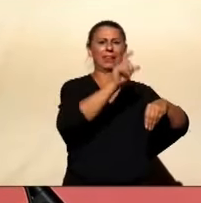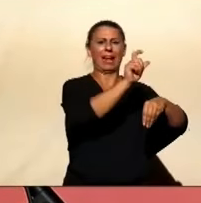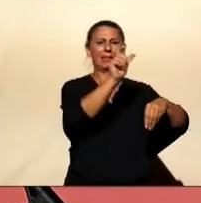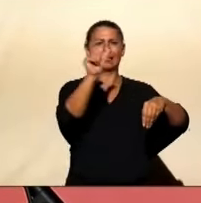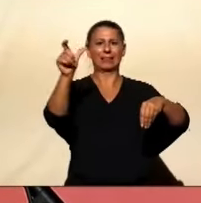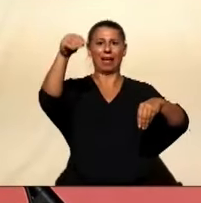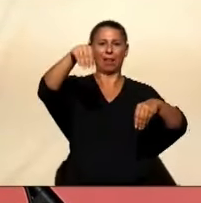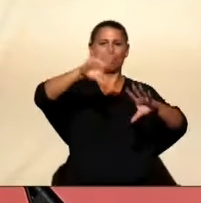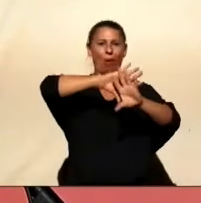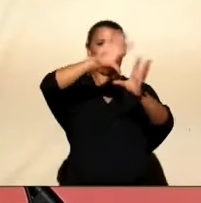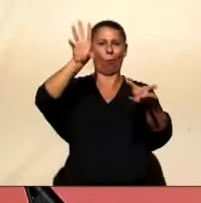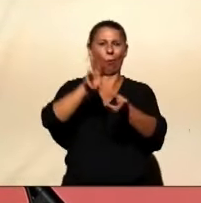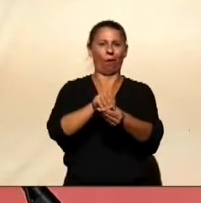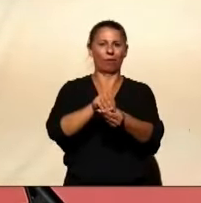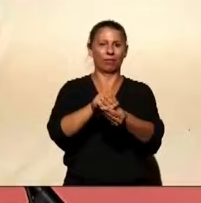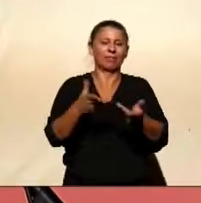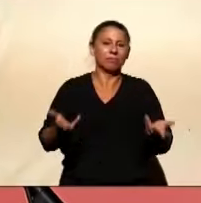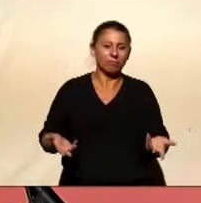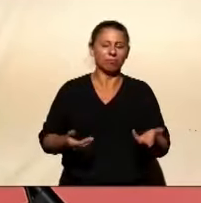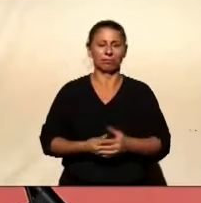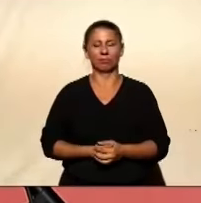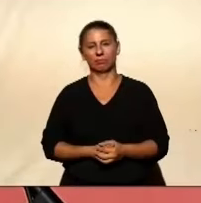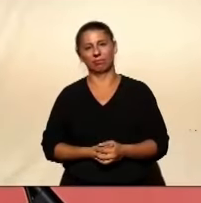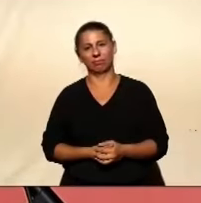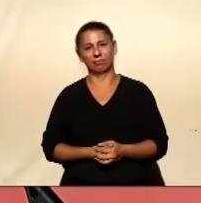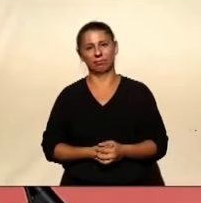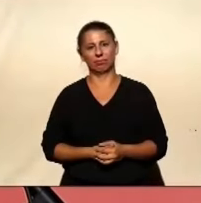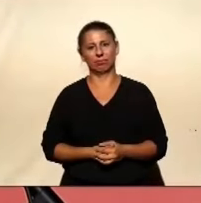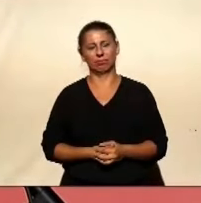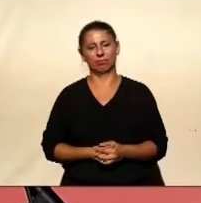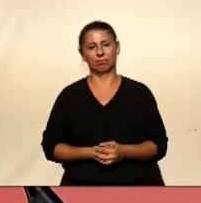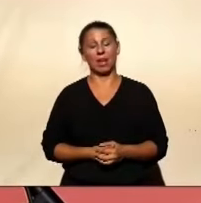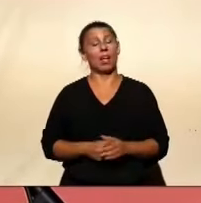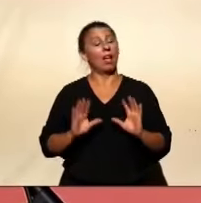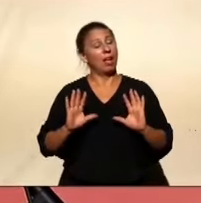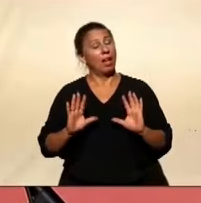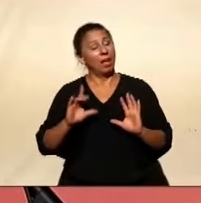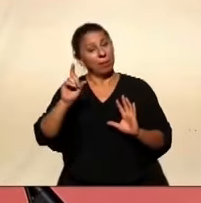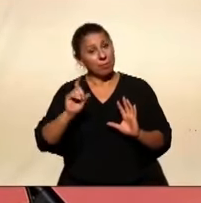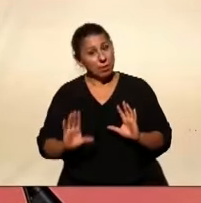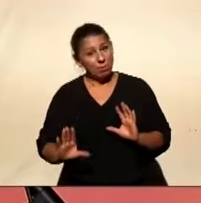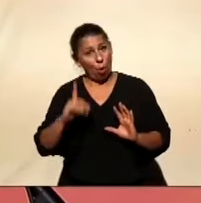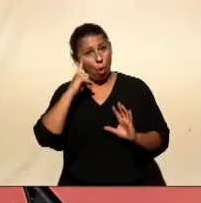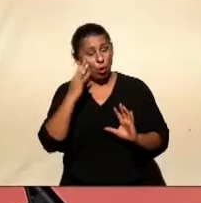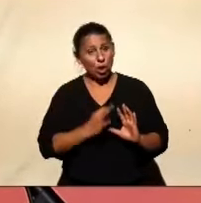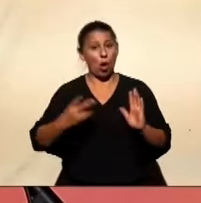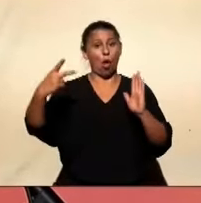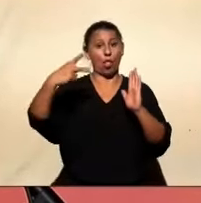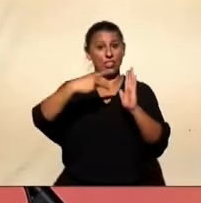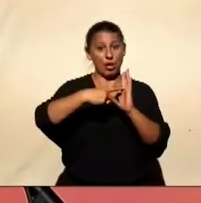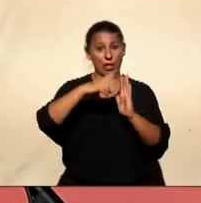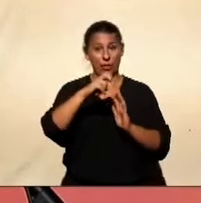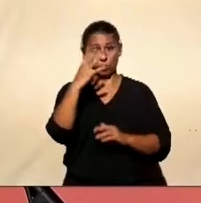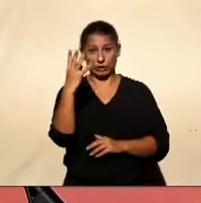την εκμετάλλευση. Μήπως επίσης είναι λογικό το